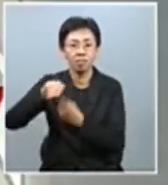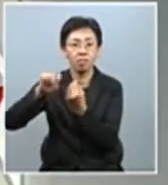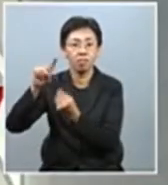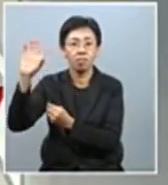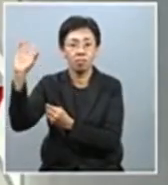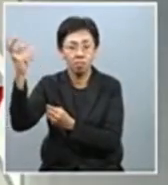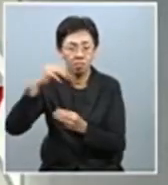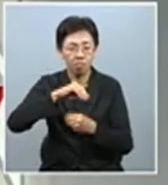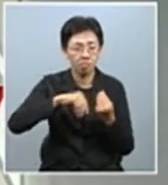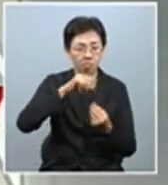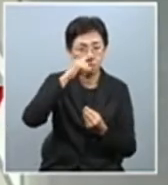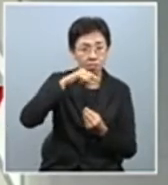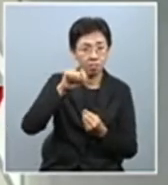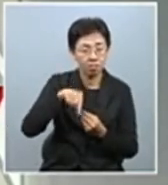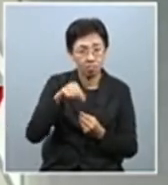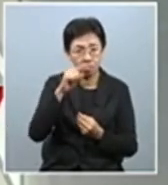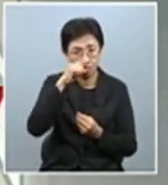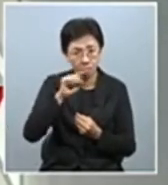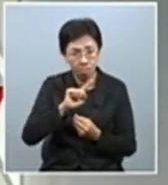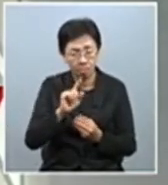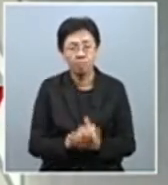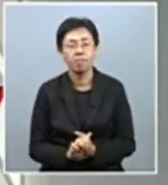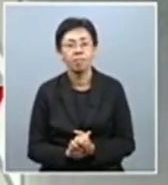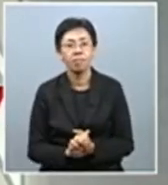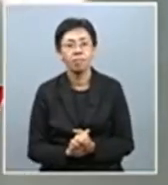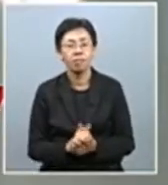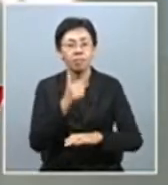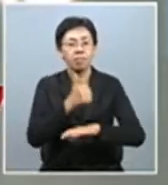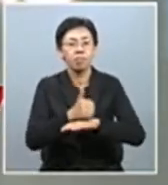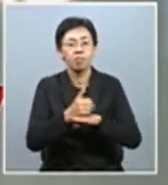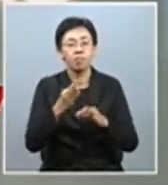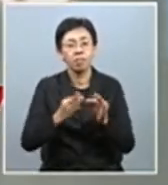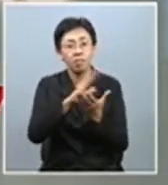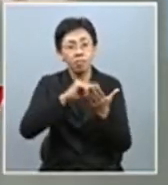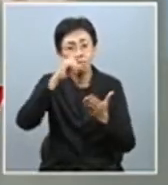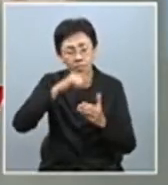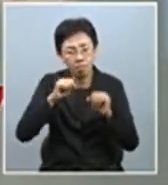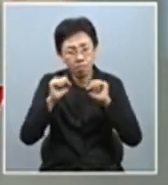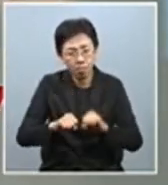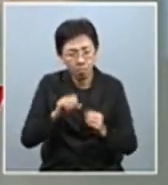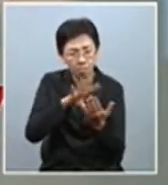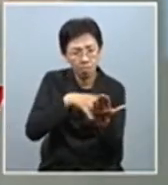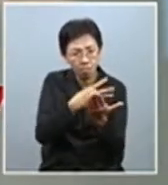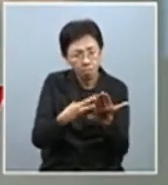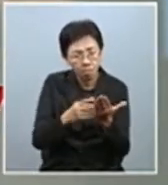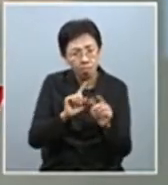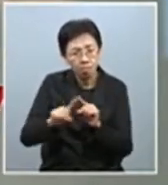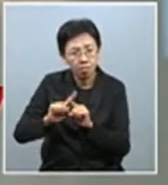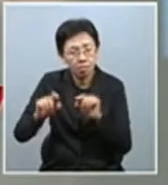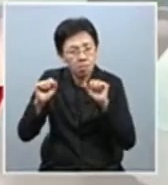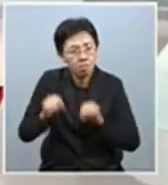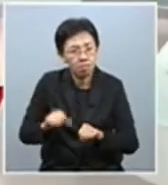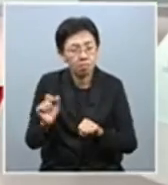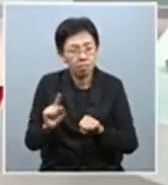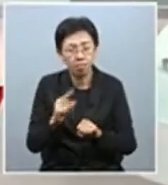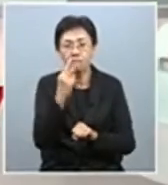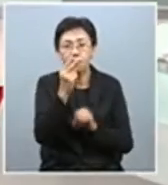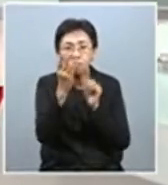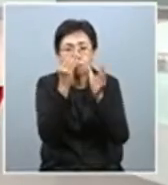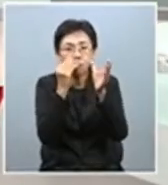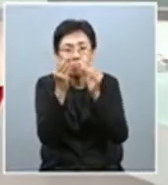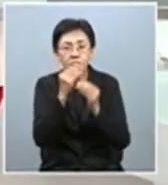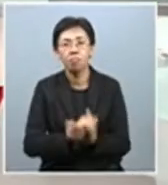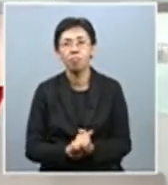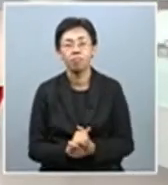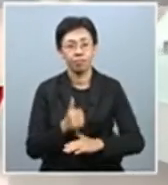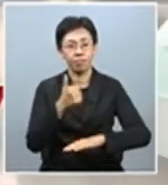ยในยุคนั้นเกิดอะไรขึ้นแต่ละท่านนะคะได้มีแนวคิดตัดสินใจดำเนินนโยบายที่เกี่ยวข้องอย่างไร เราจะได้รู้จักกับ